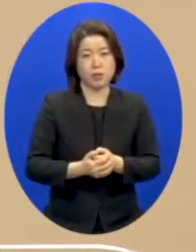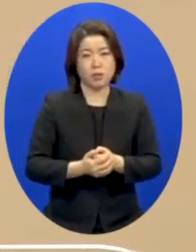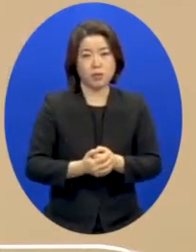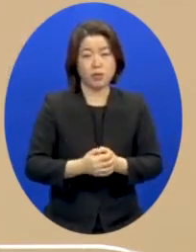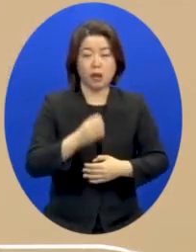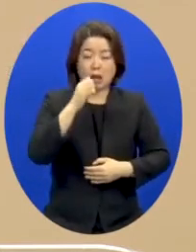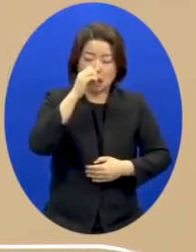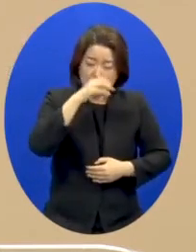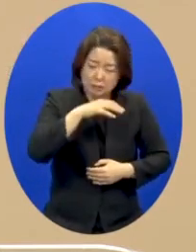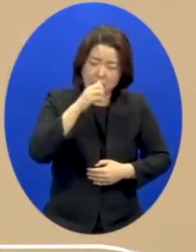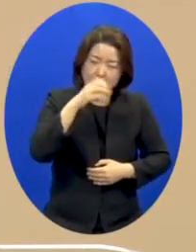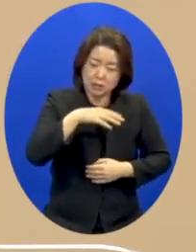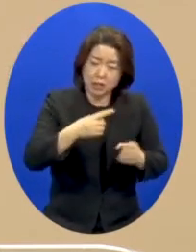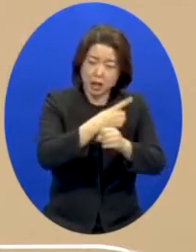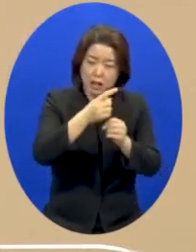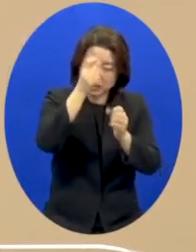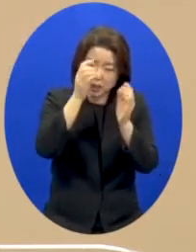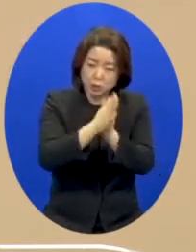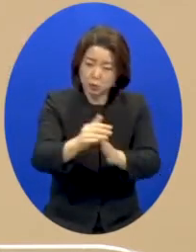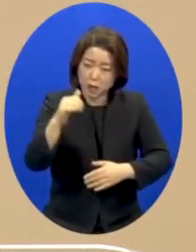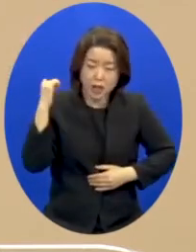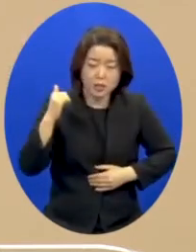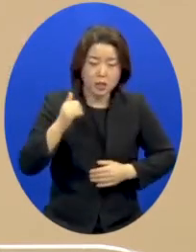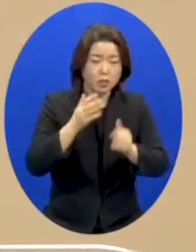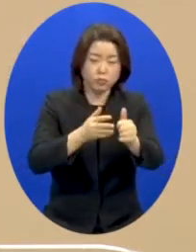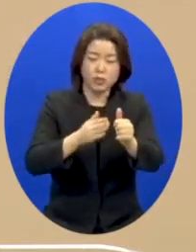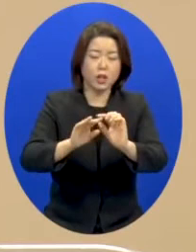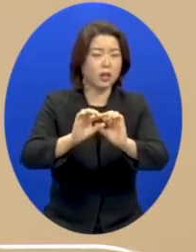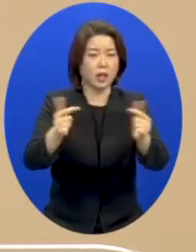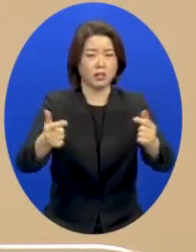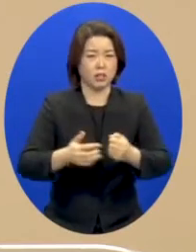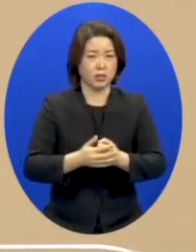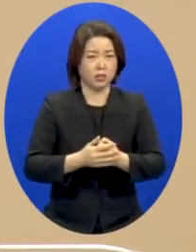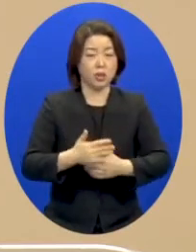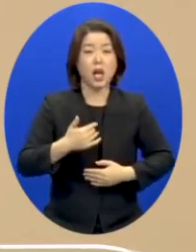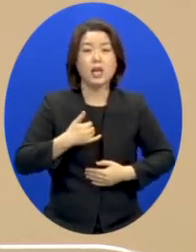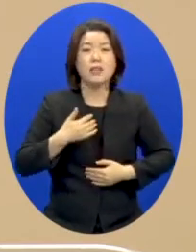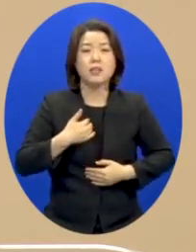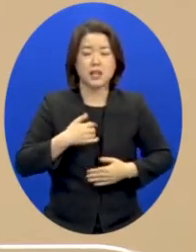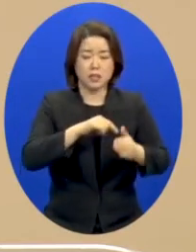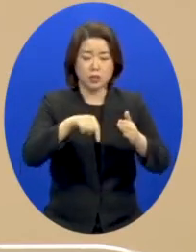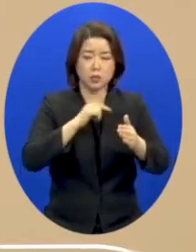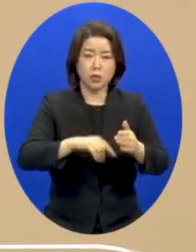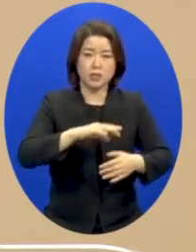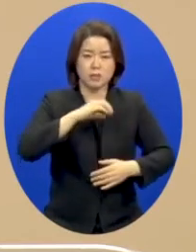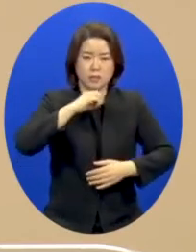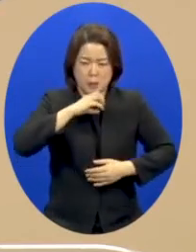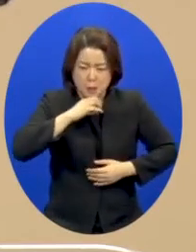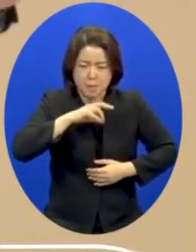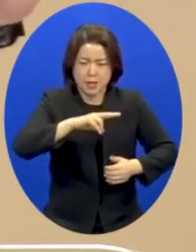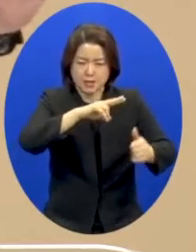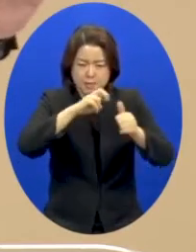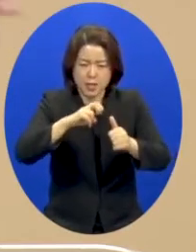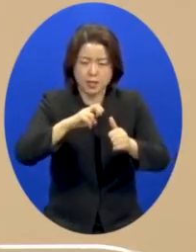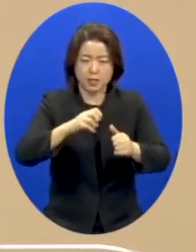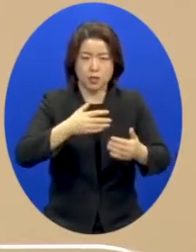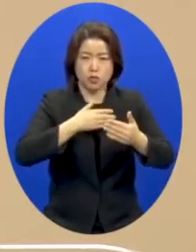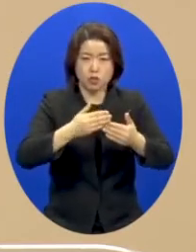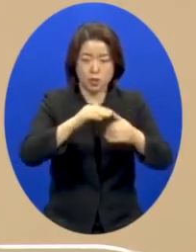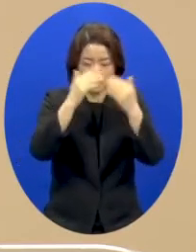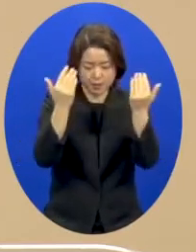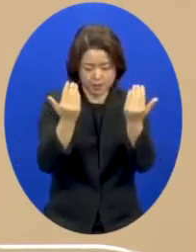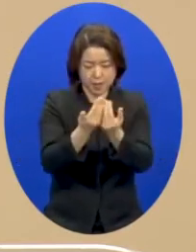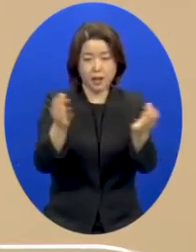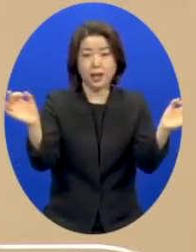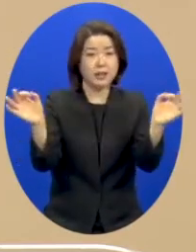한 시간 기도하자는 게 아닙니다. 내 속에서 원망, 미움, 불평, 두려움이 다 떠나고